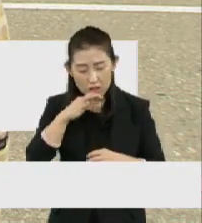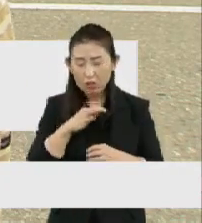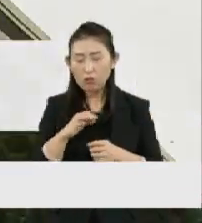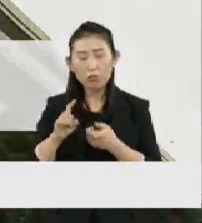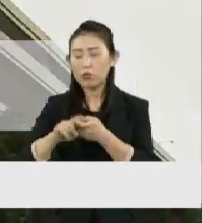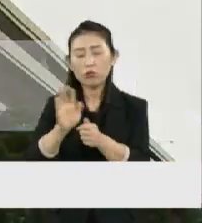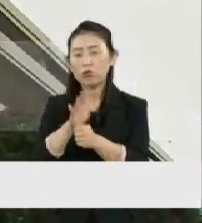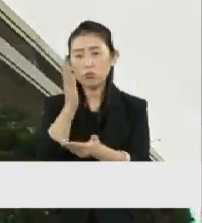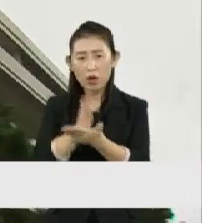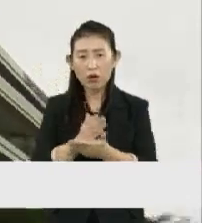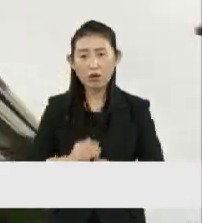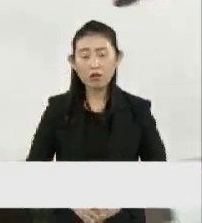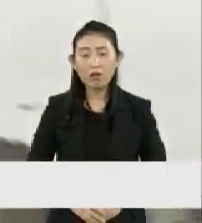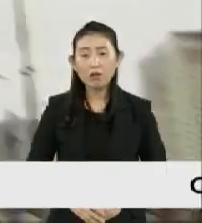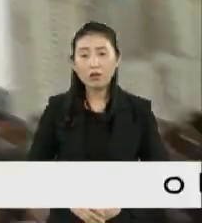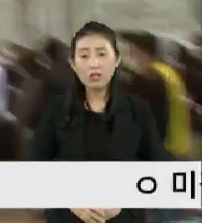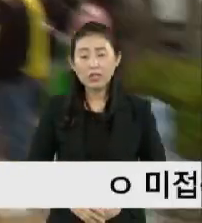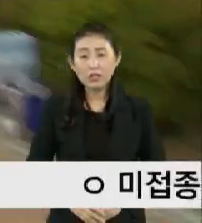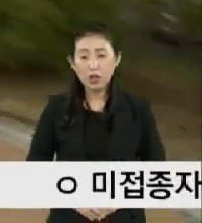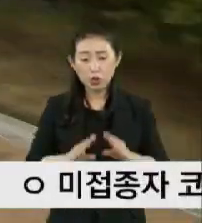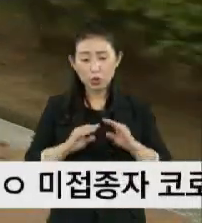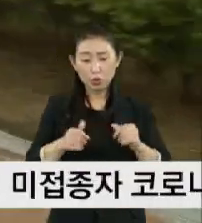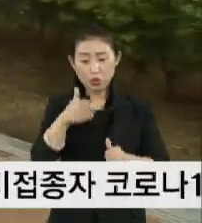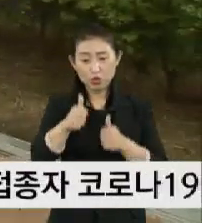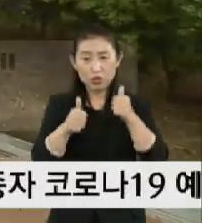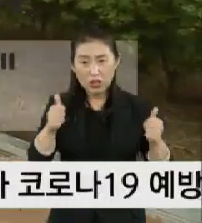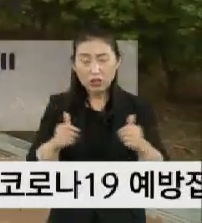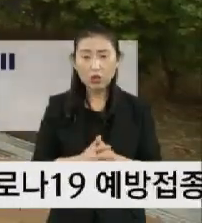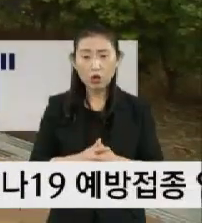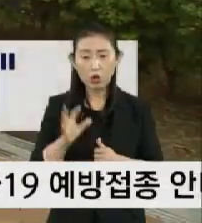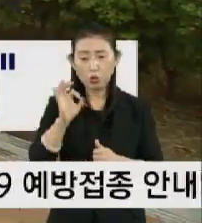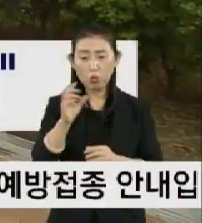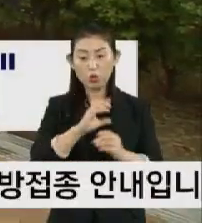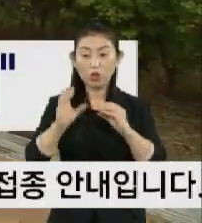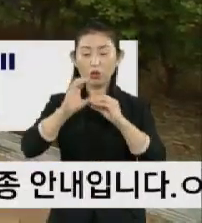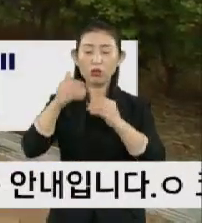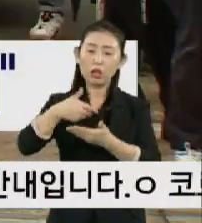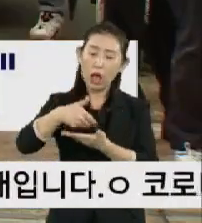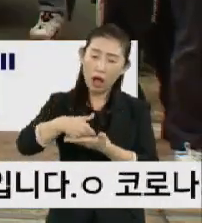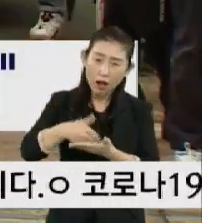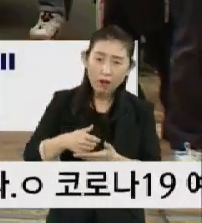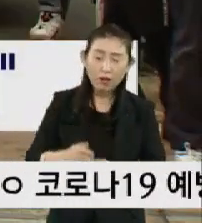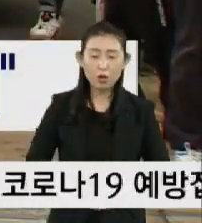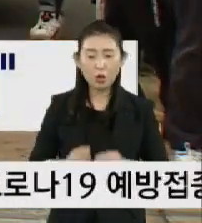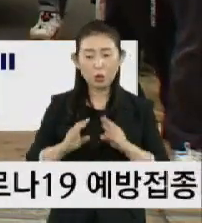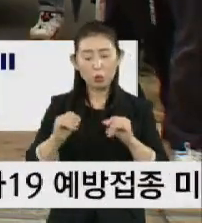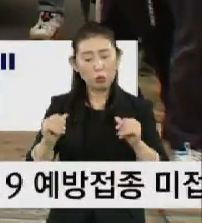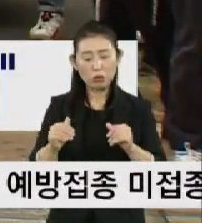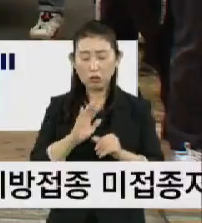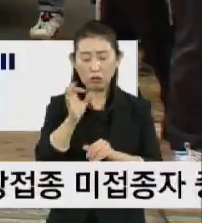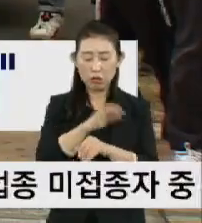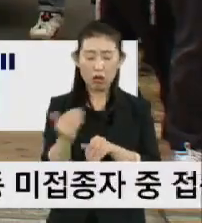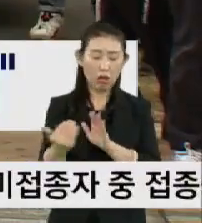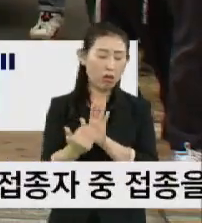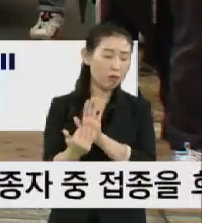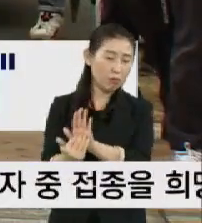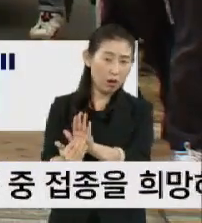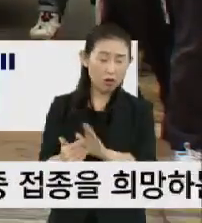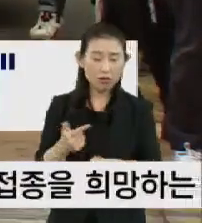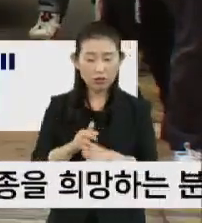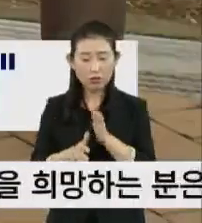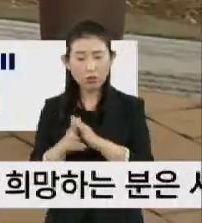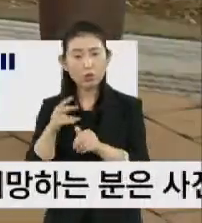말고. 학부모들은 일부 토지주들이 막대한 보상금을 요구하면서 토지 수용을 거부했고